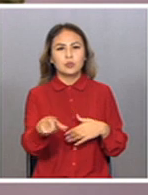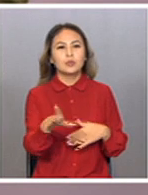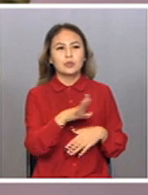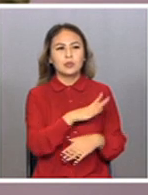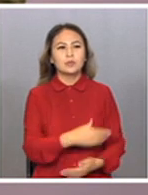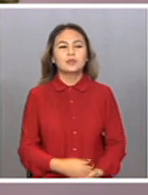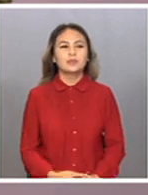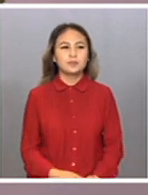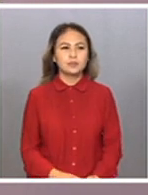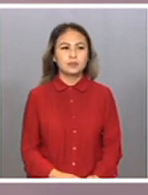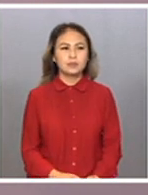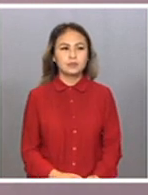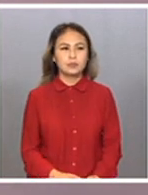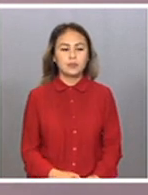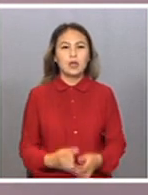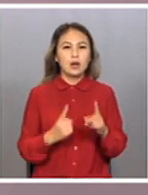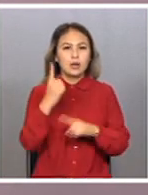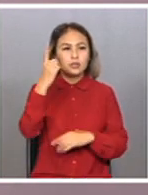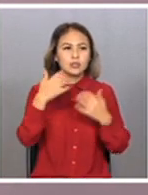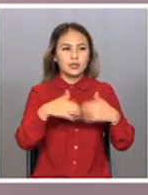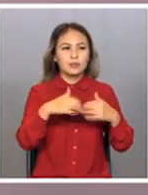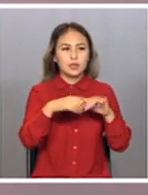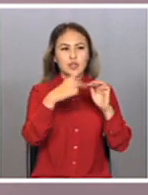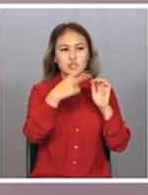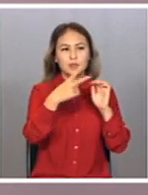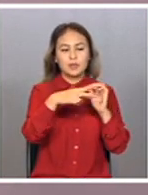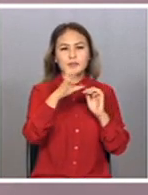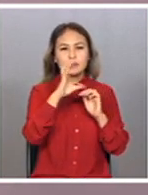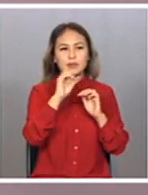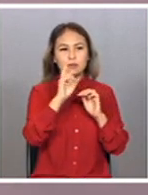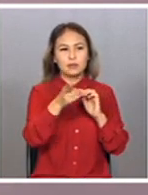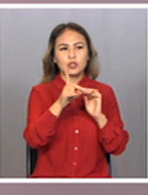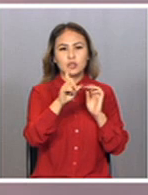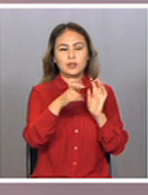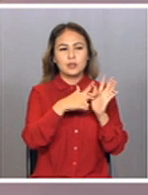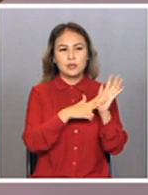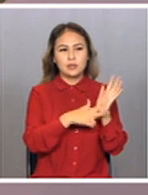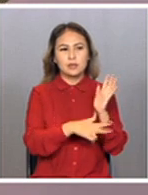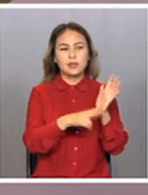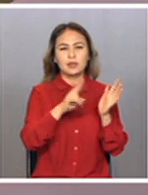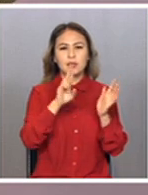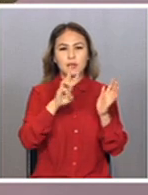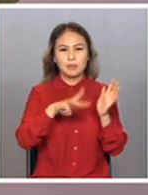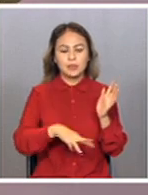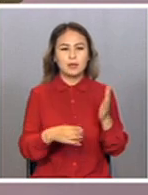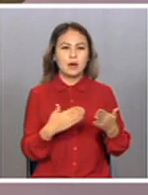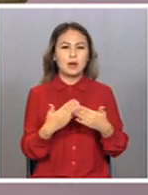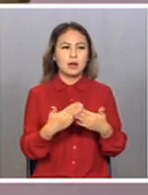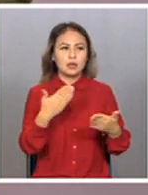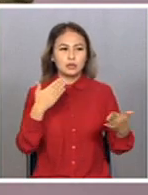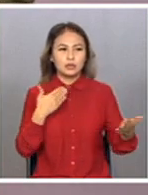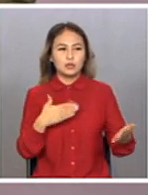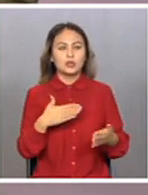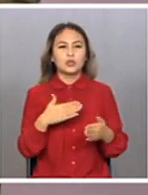екен. Ғарыш кемесі 20 секундта 180 км арақашықтықты